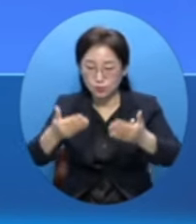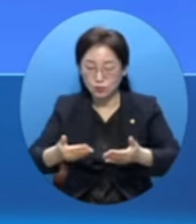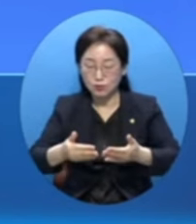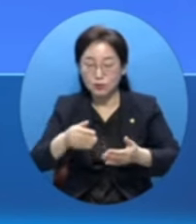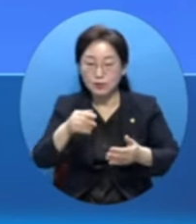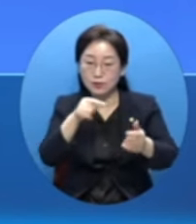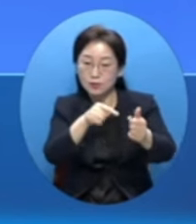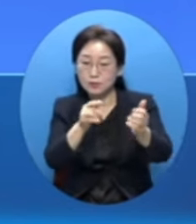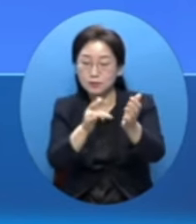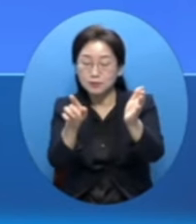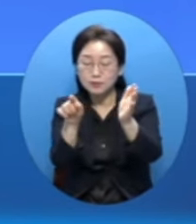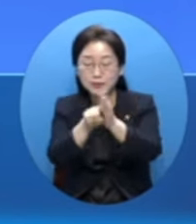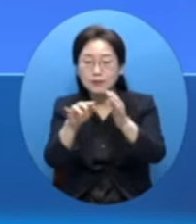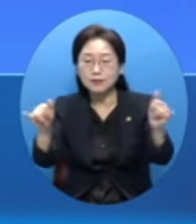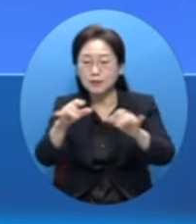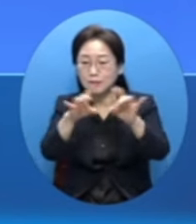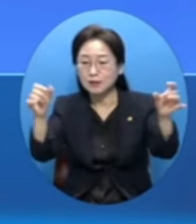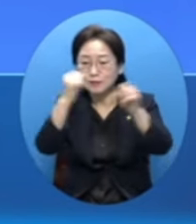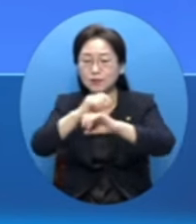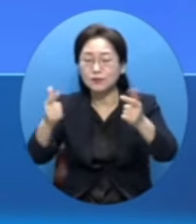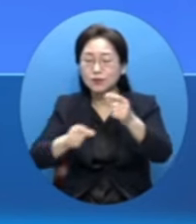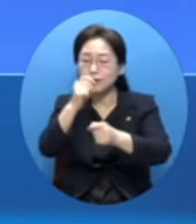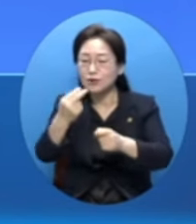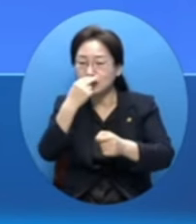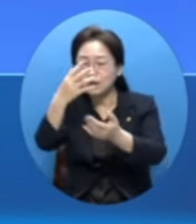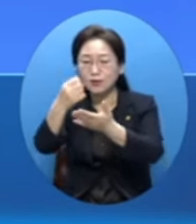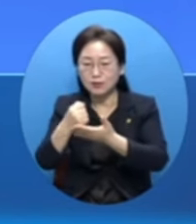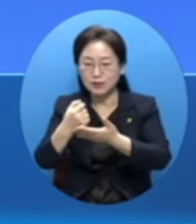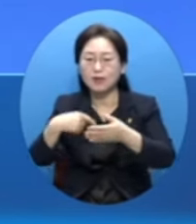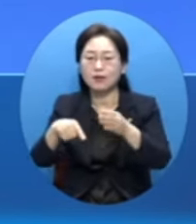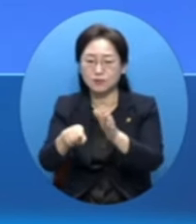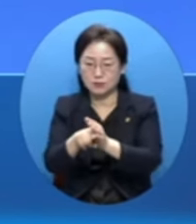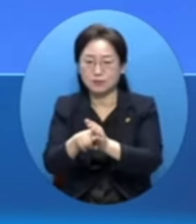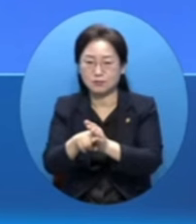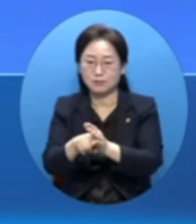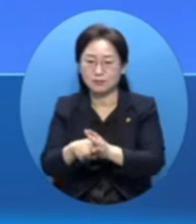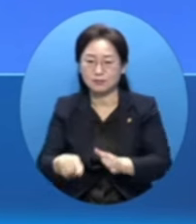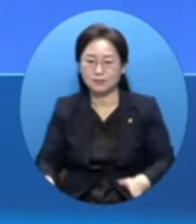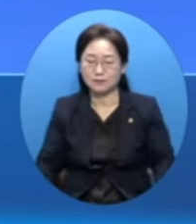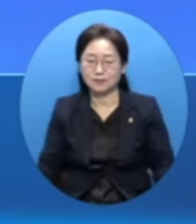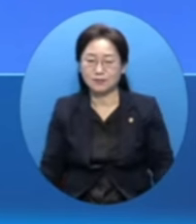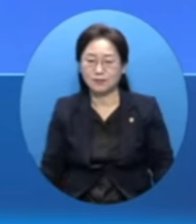믿는 자마다 멸망하지 않고 영생을 얻게 하려 하심이라.